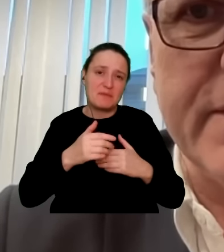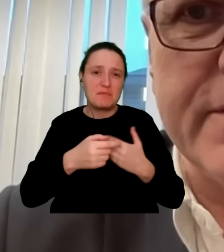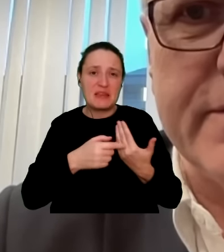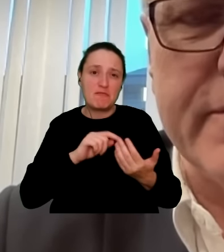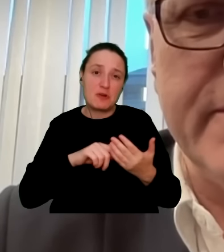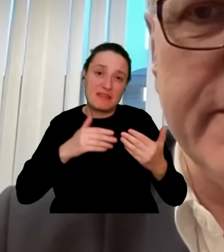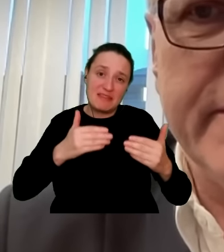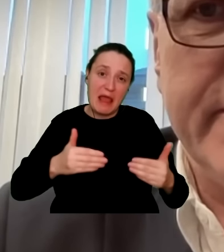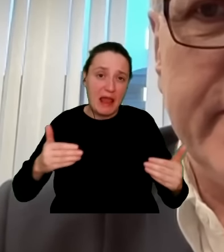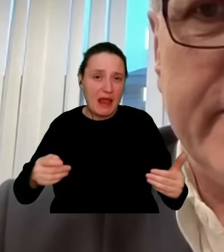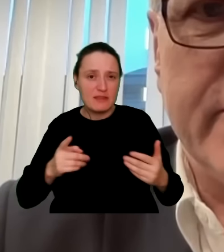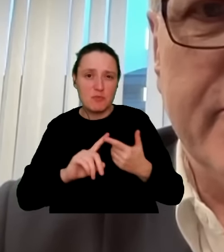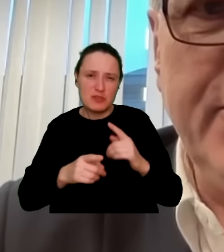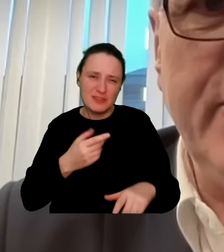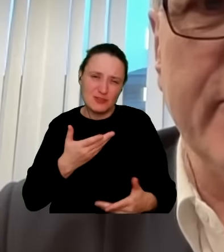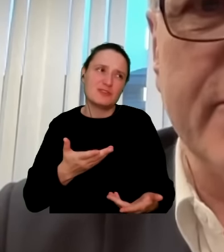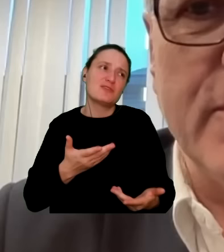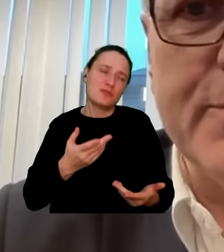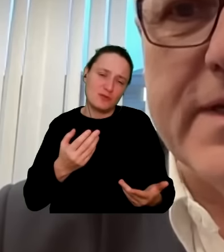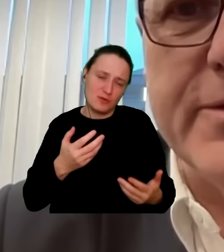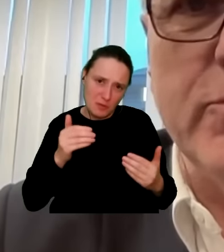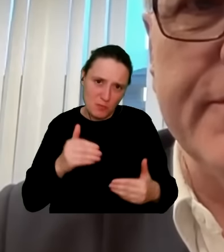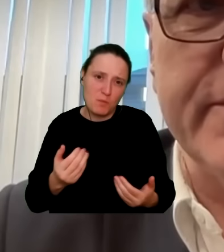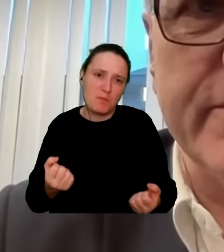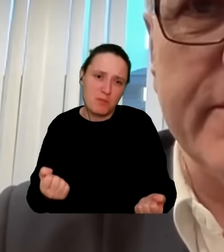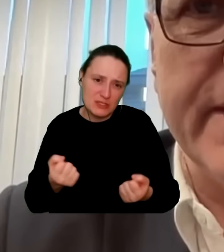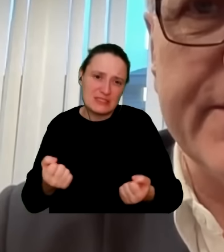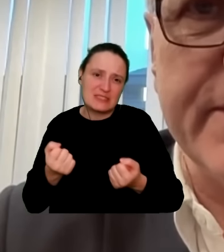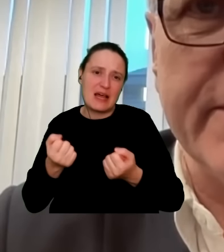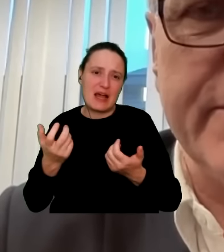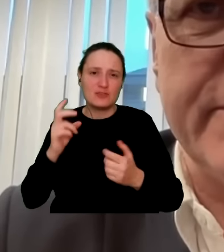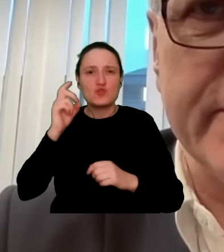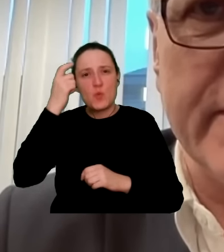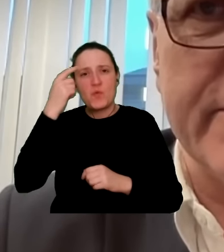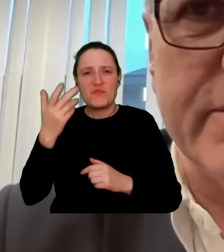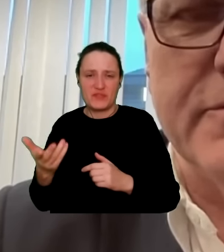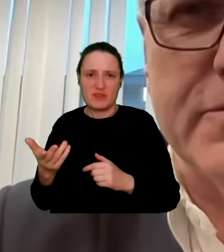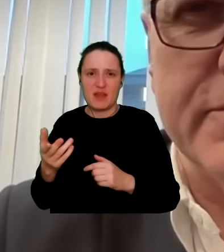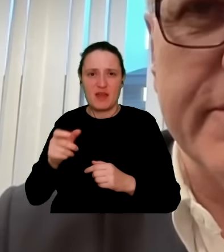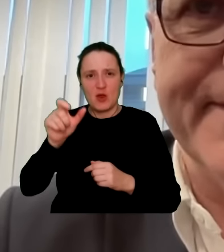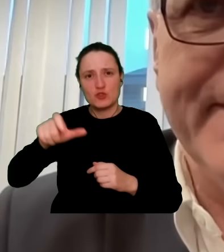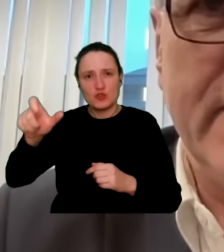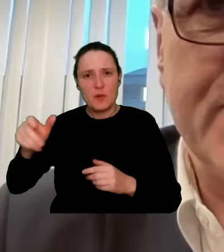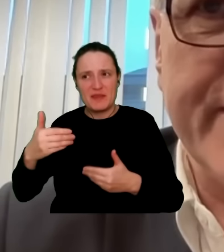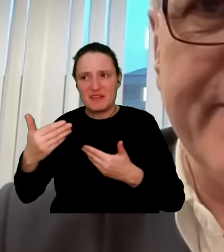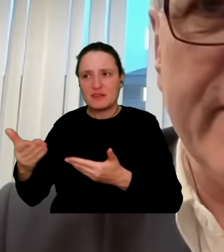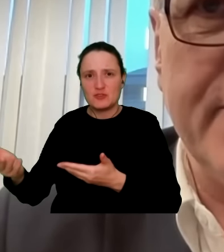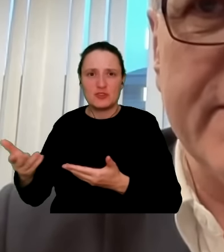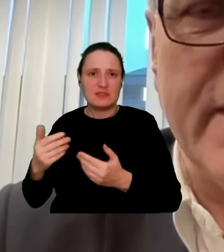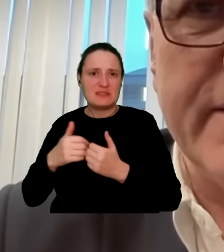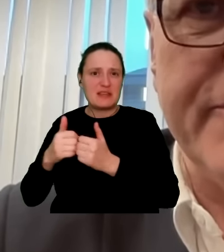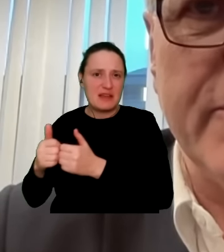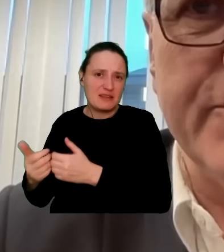trochę się postarać o to, żeby no, minimum do obsady głównych ról dać jakiś aktorów, którzy